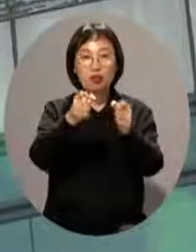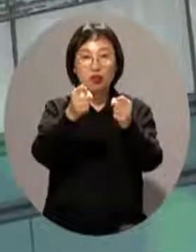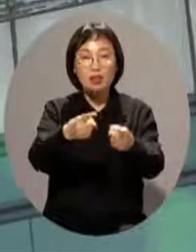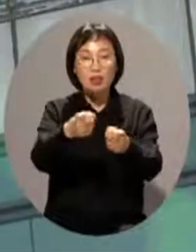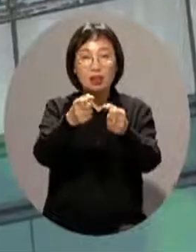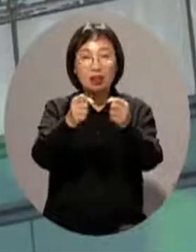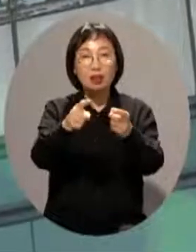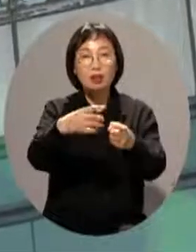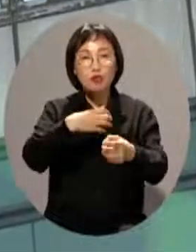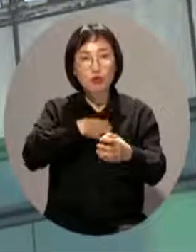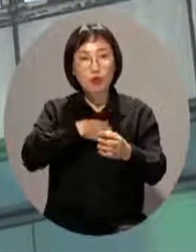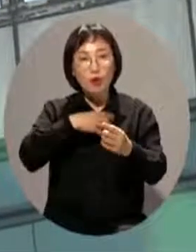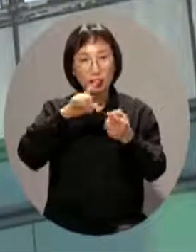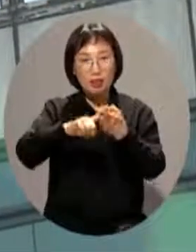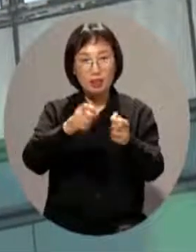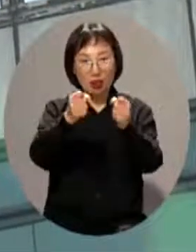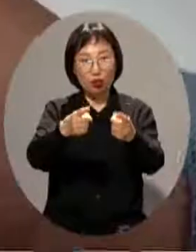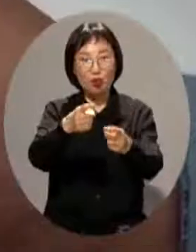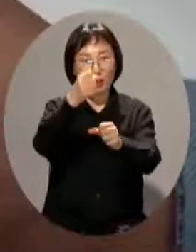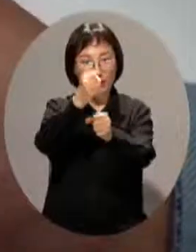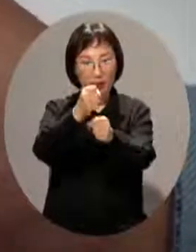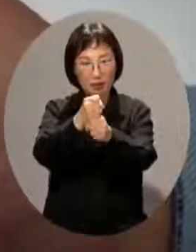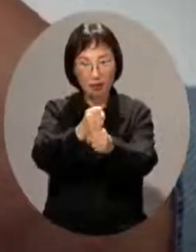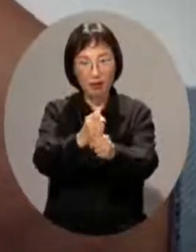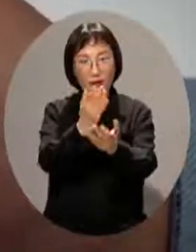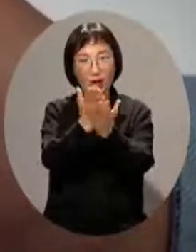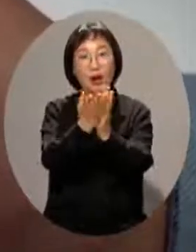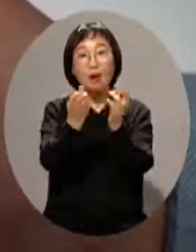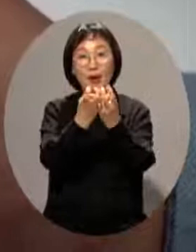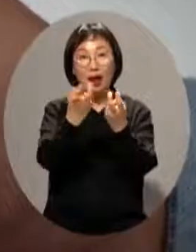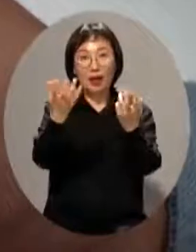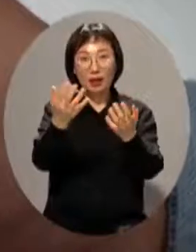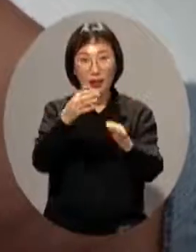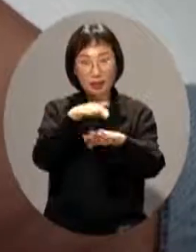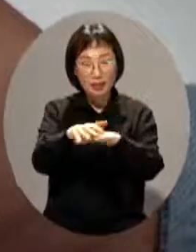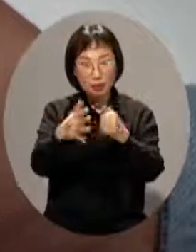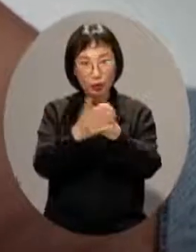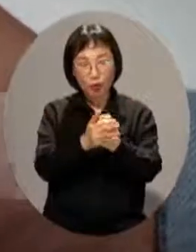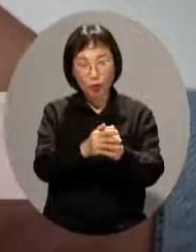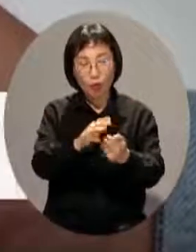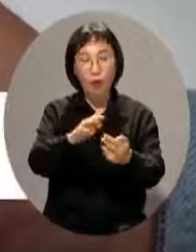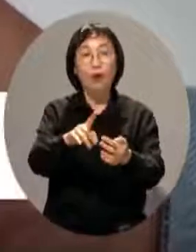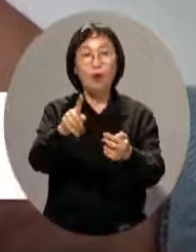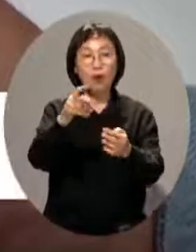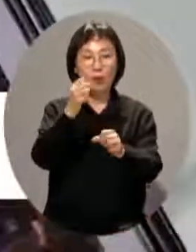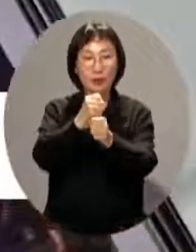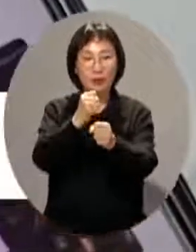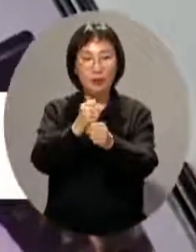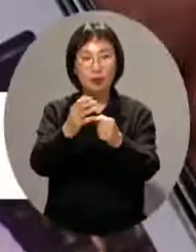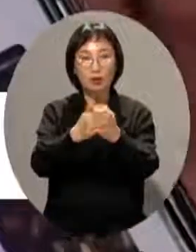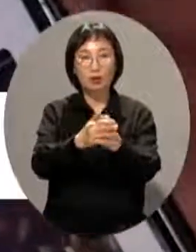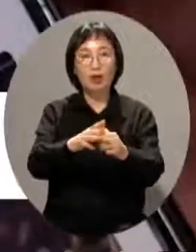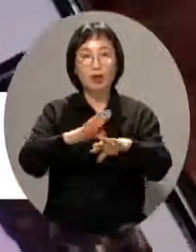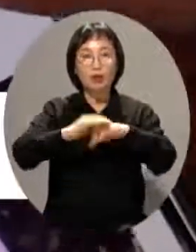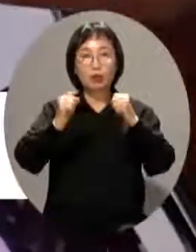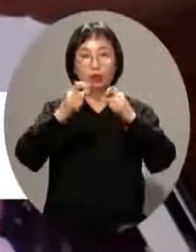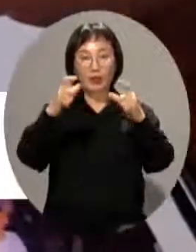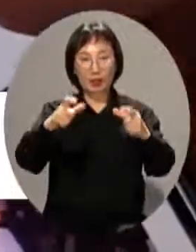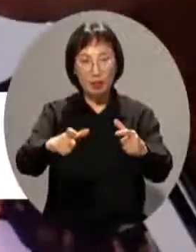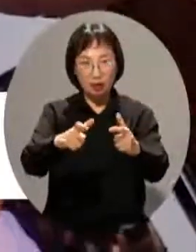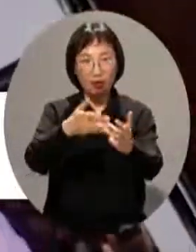다양한 방식으로 활로를 찾고 있습니다 보도 부문 의 성과를 바탕으로 전북 지역 언론사 중 유일하게